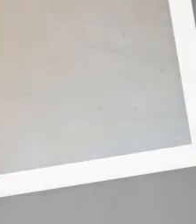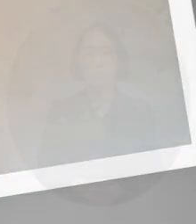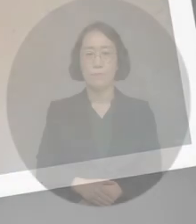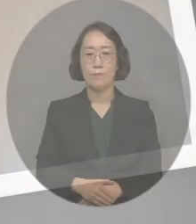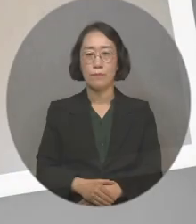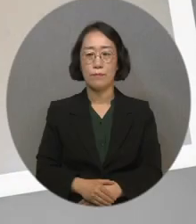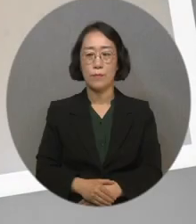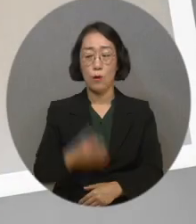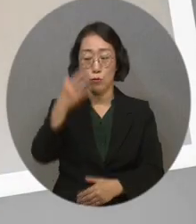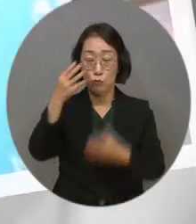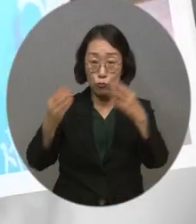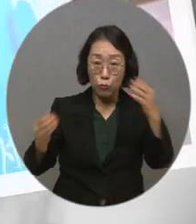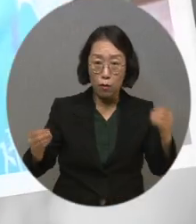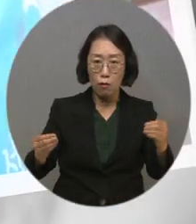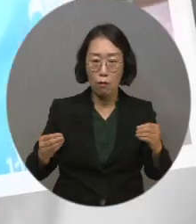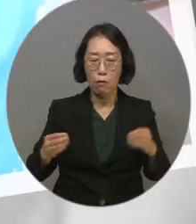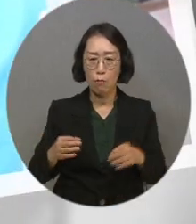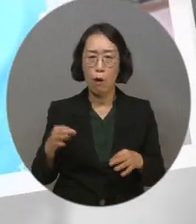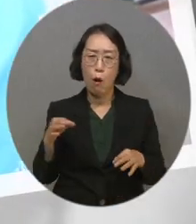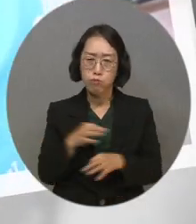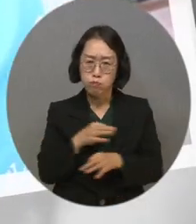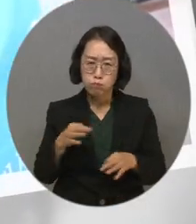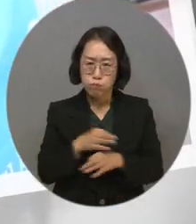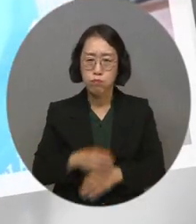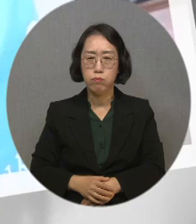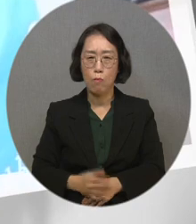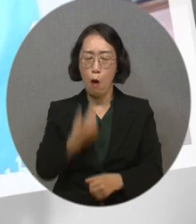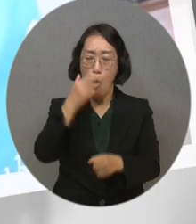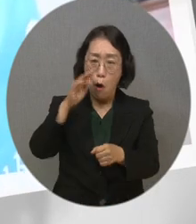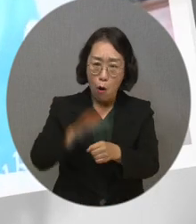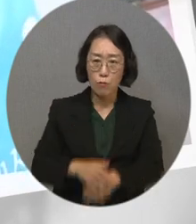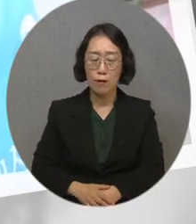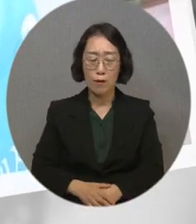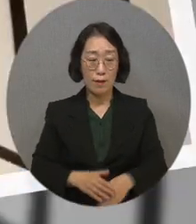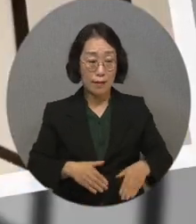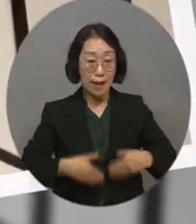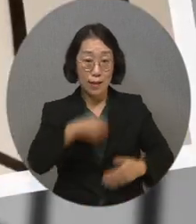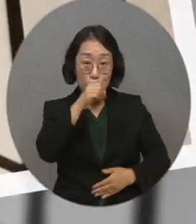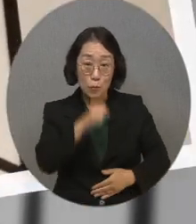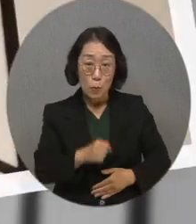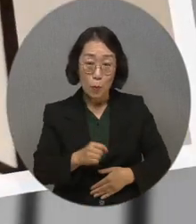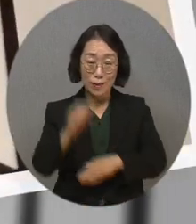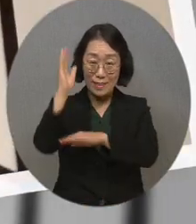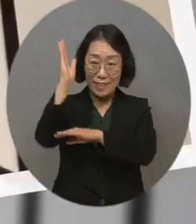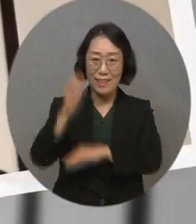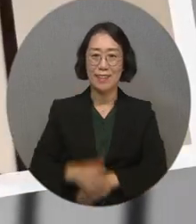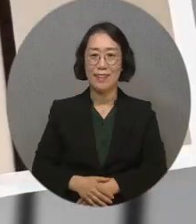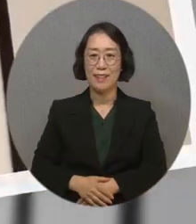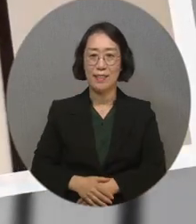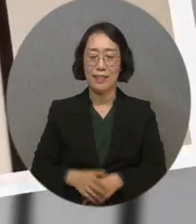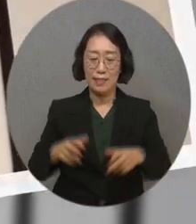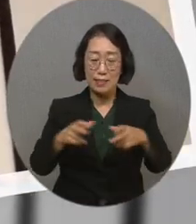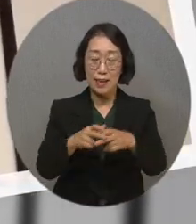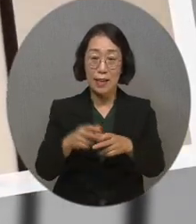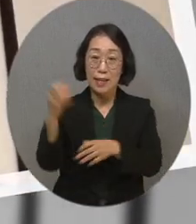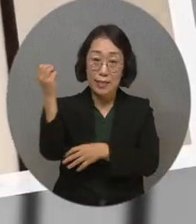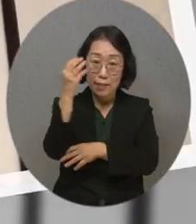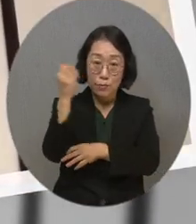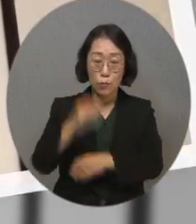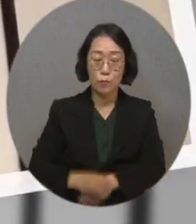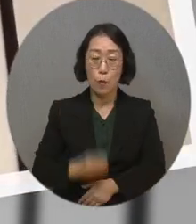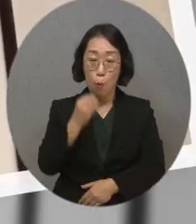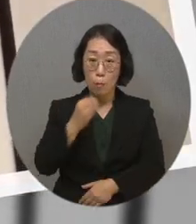우리 주변에서 일어나는 불공정한 사례부터 억울한 사연, 따뜻한 미담까지 장애인신문과